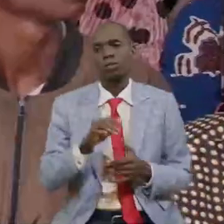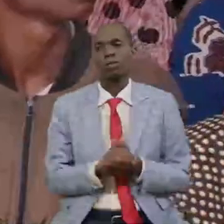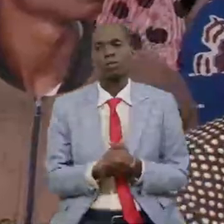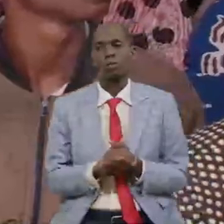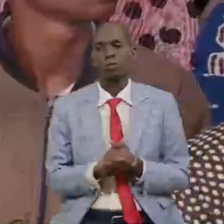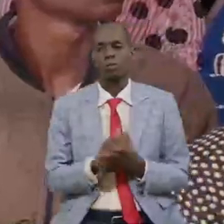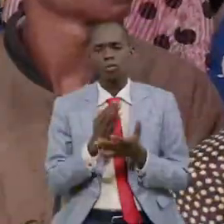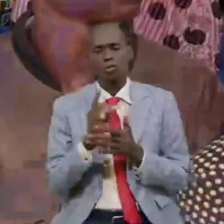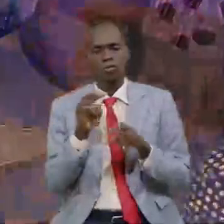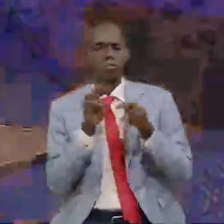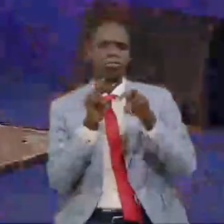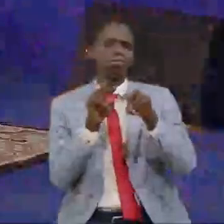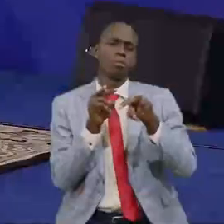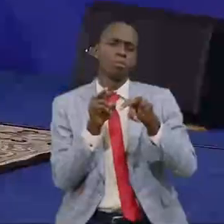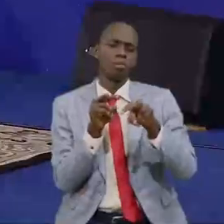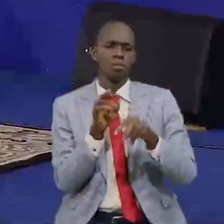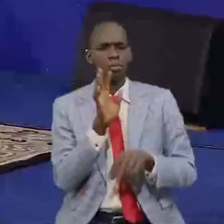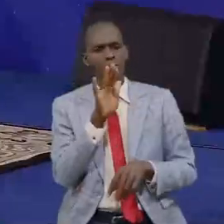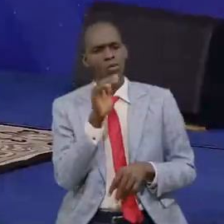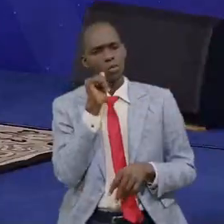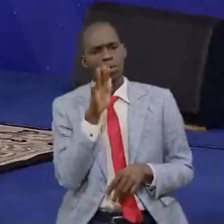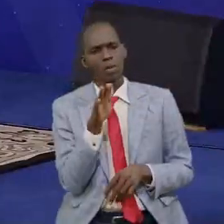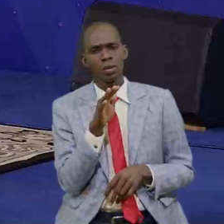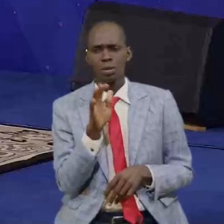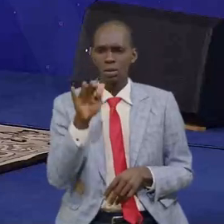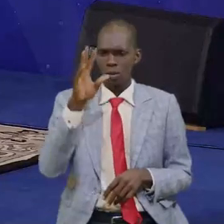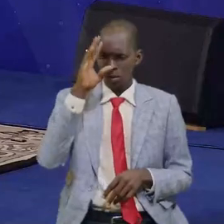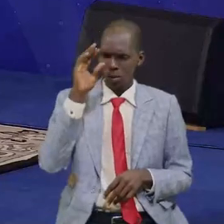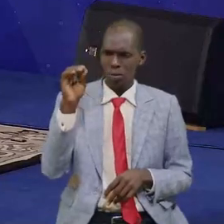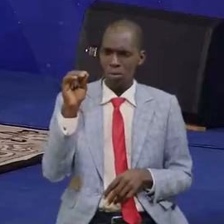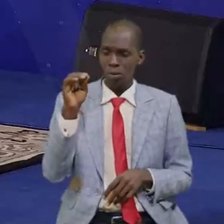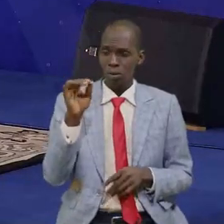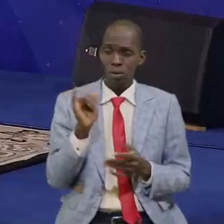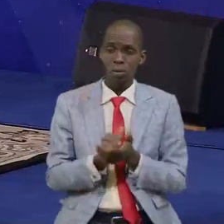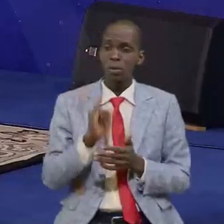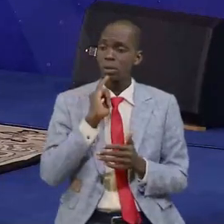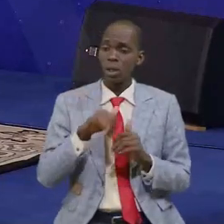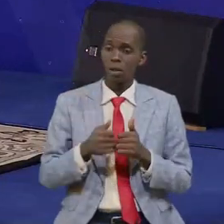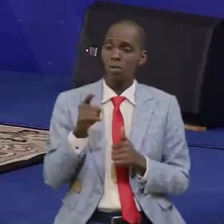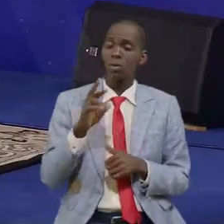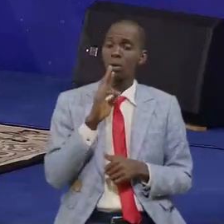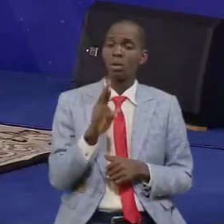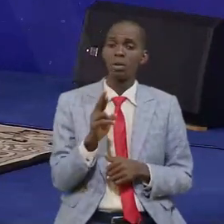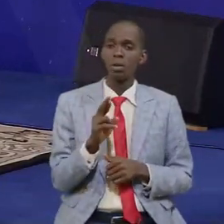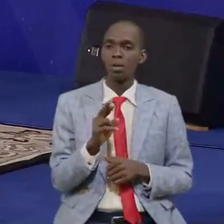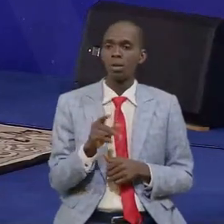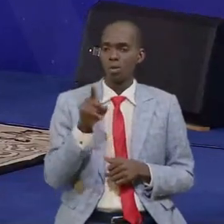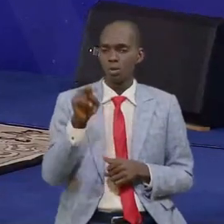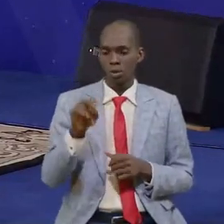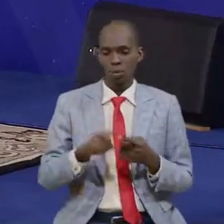Quelqu'un te regarde et dit, madame, monsieur, c'est comme ça tu es. Tu dois me